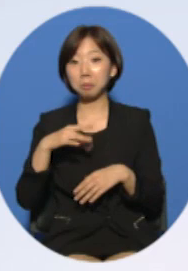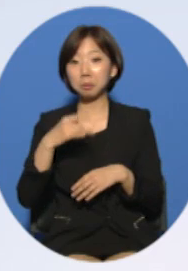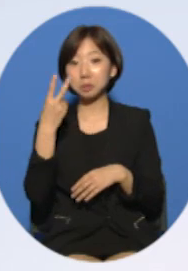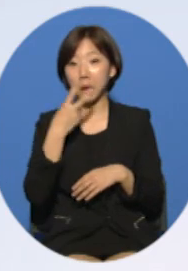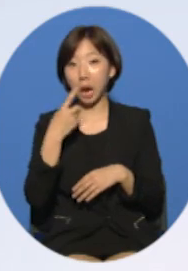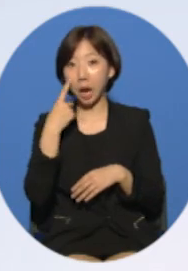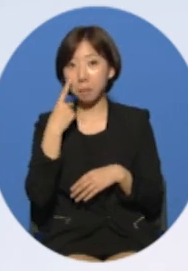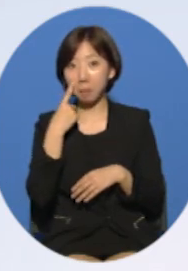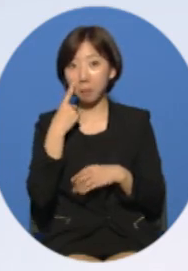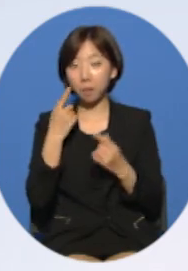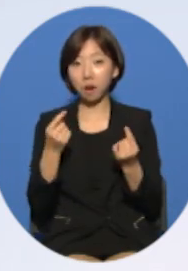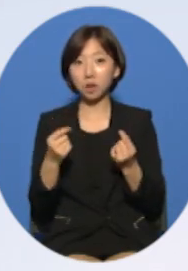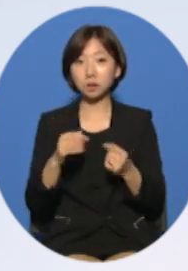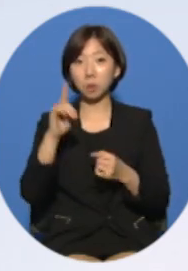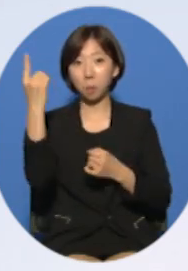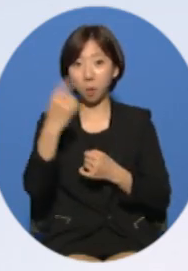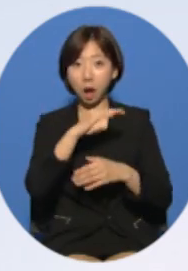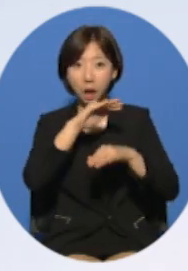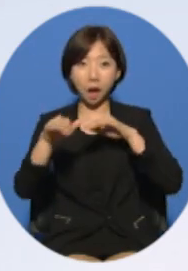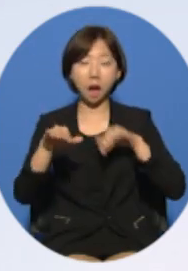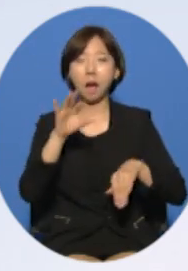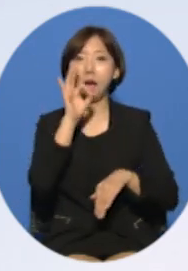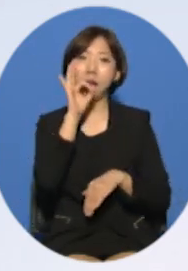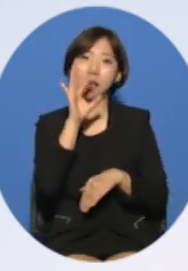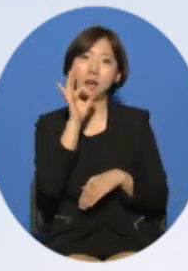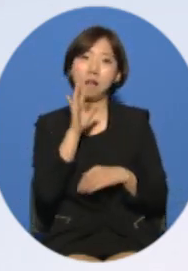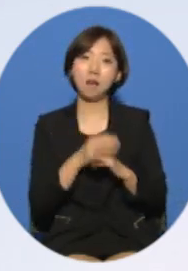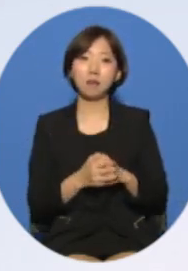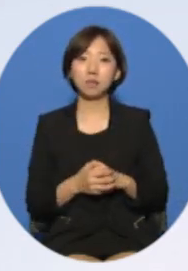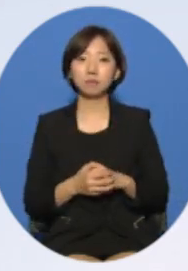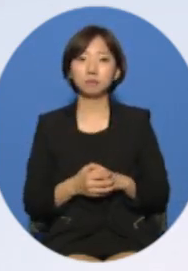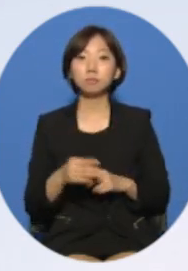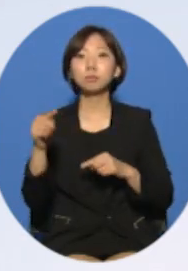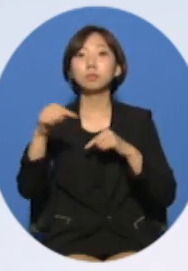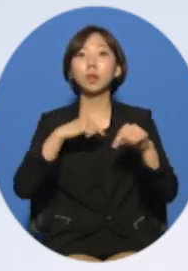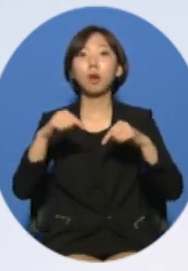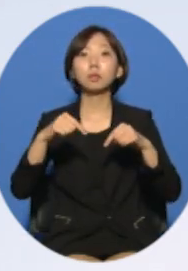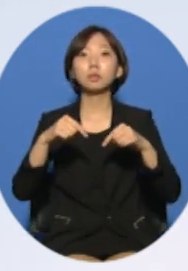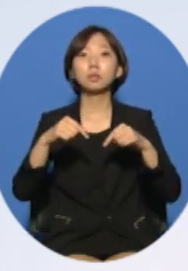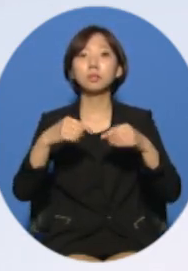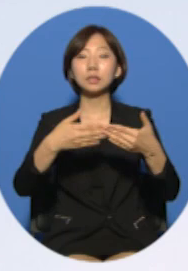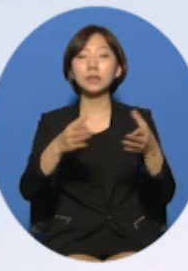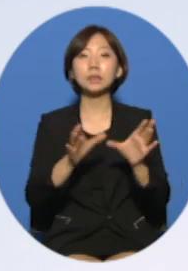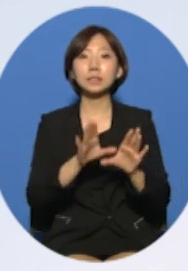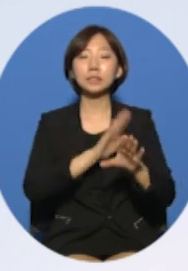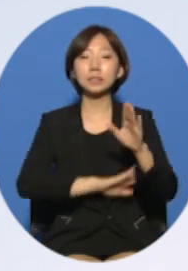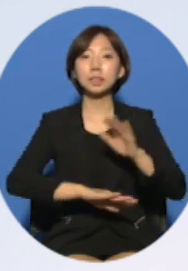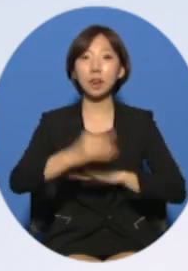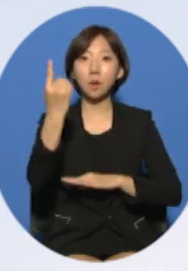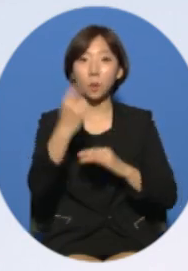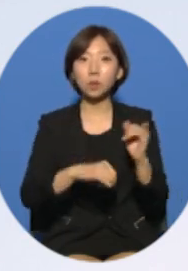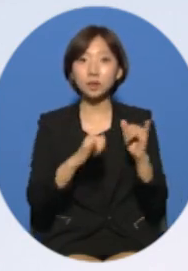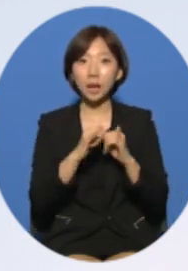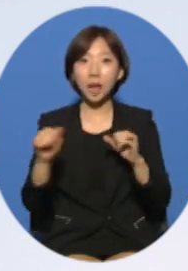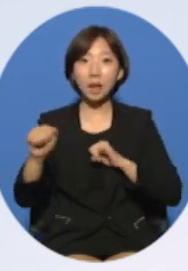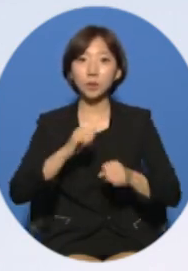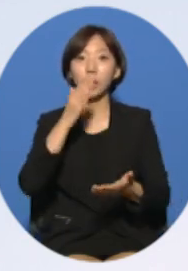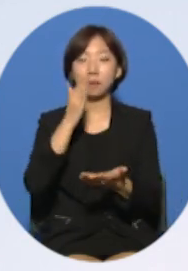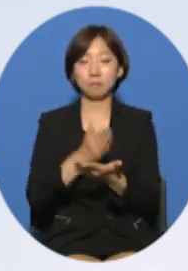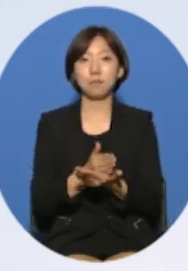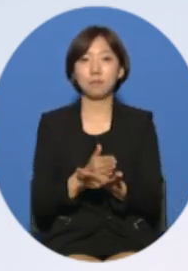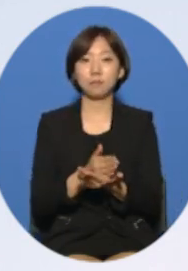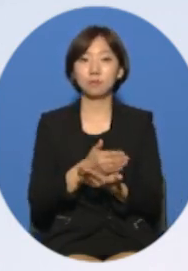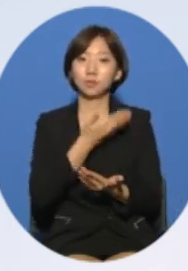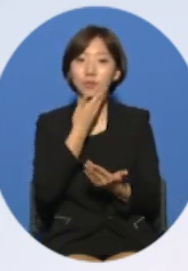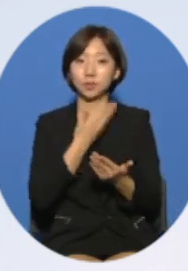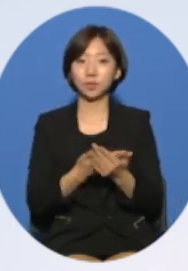와서 만져본다든가 네. 그런 행위를 해서는 절대 안 됩니다. 그게 투표 참관인들이 해서는 안 되는 금지 사항 중에 예. 네네네. 예.